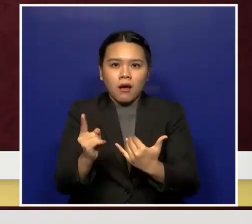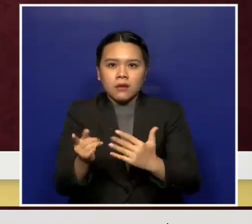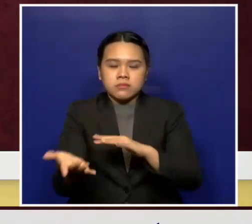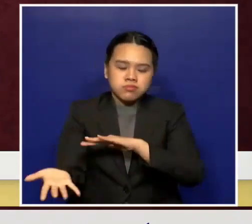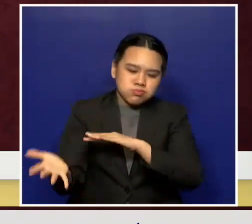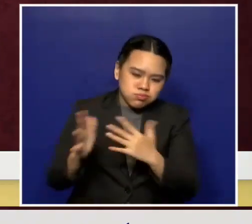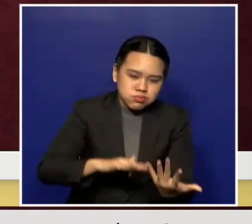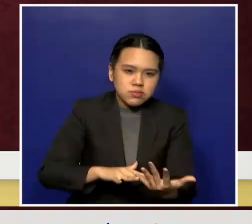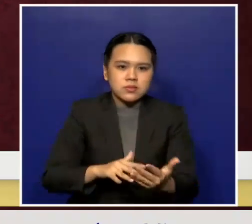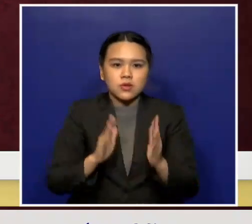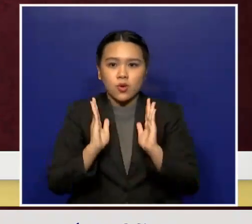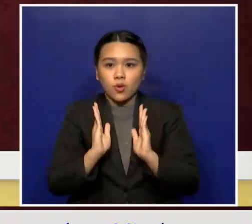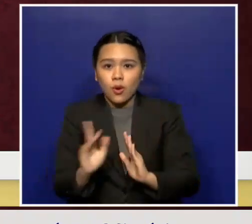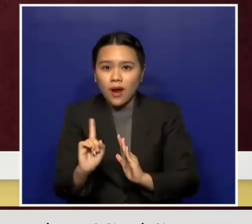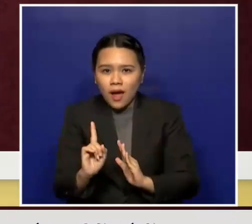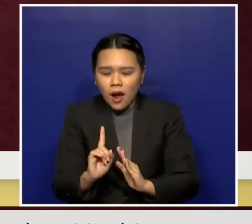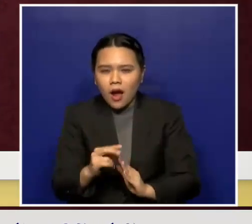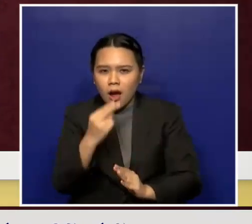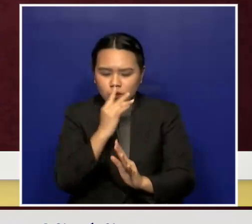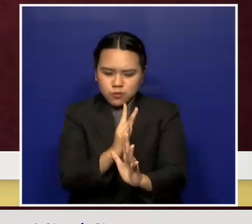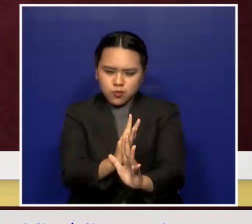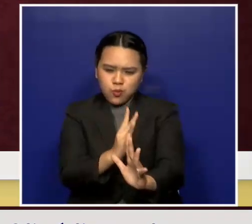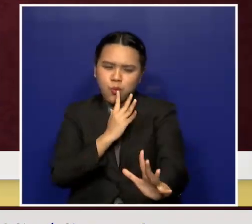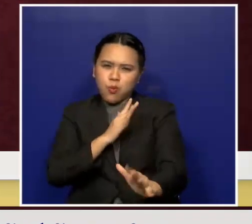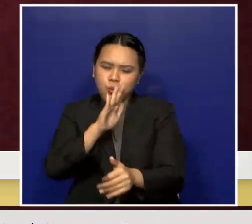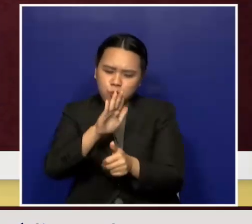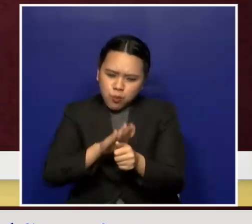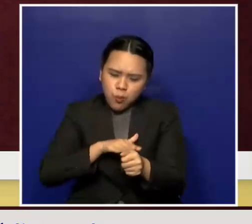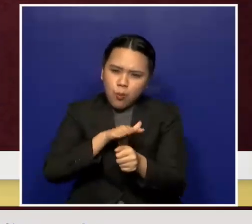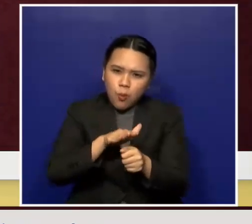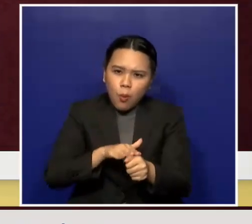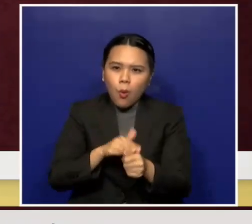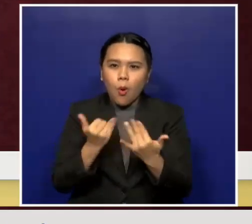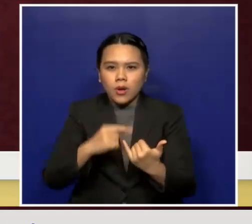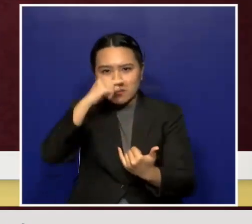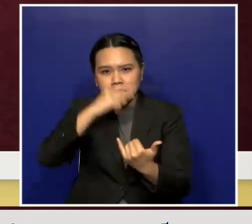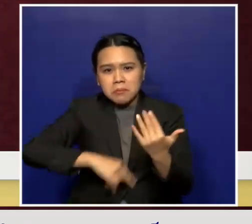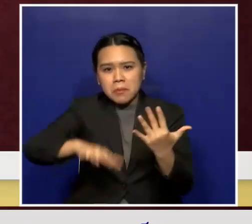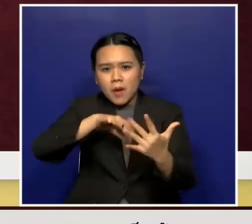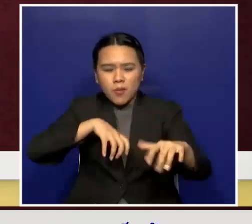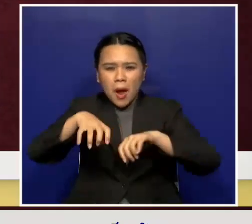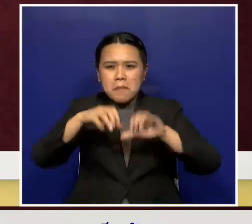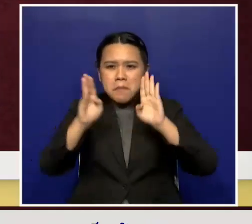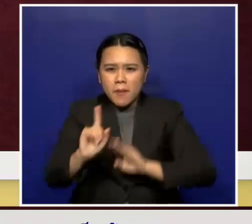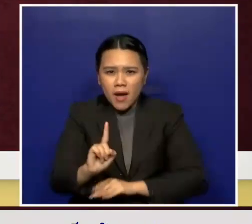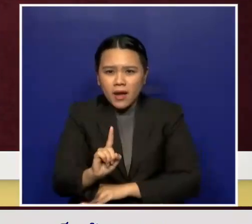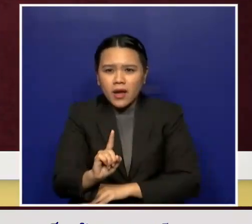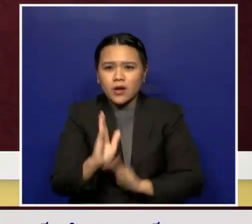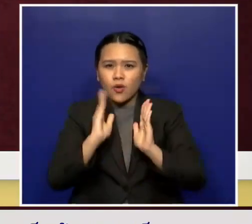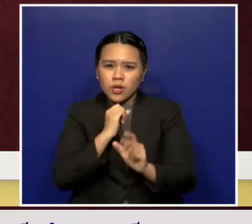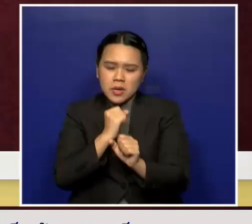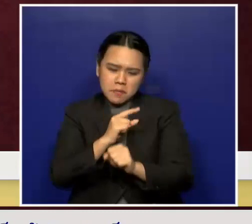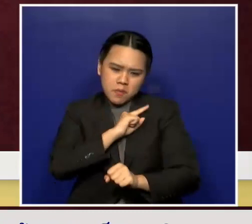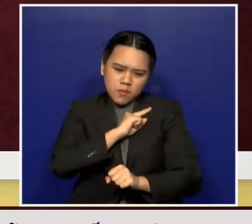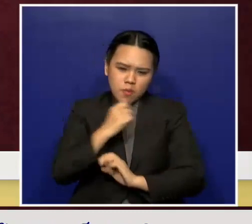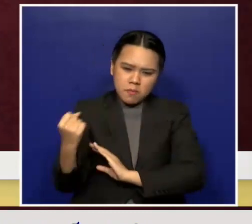นไปต่อคิวนะครับน่าสงสารน่าเห็นใจมากบริหารประเทศยังไงผมขอเปลี่ยนไปพวกผู้มีอำนาจแล้วก็ทห